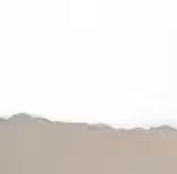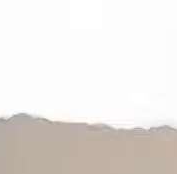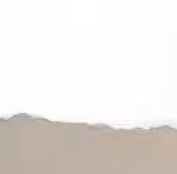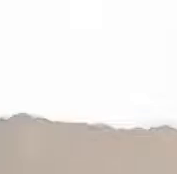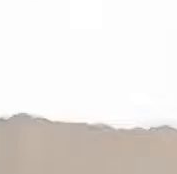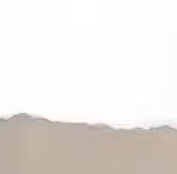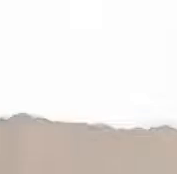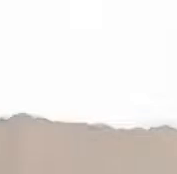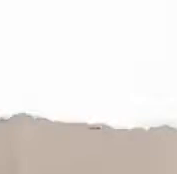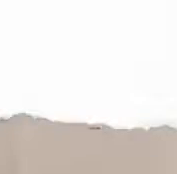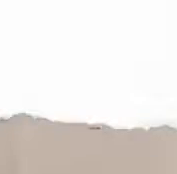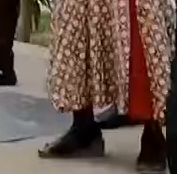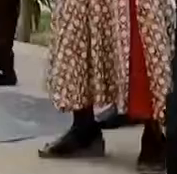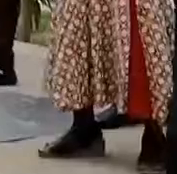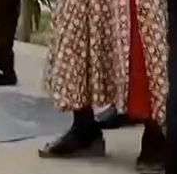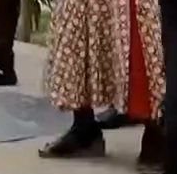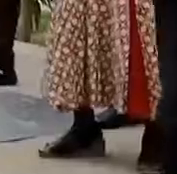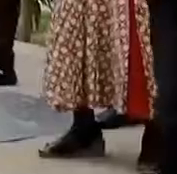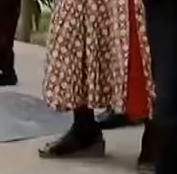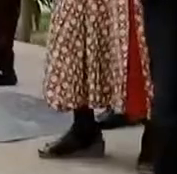wa kumbandua gavana.